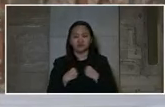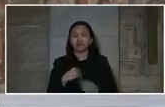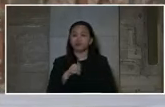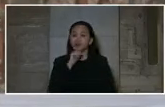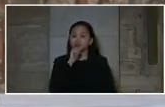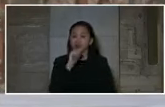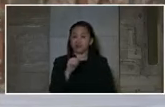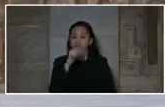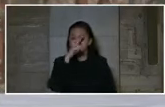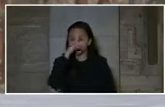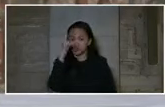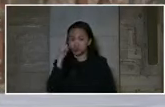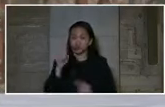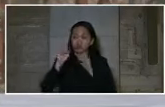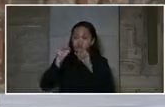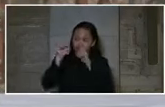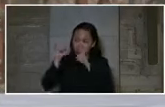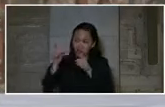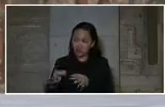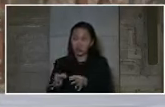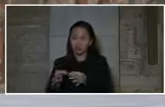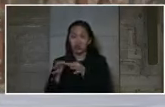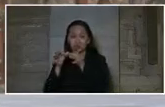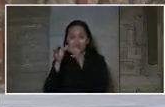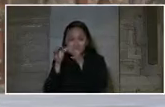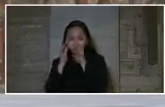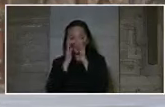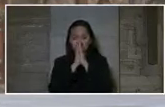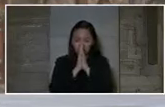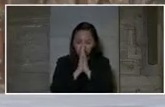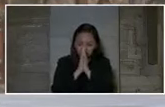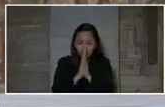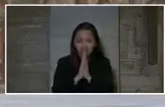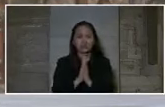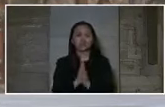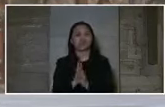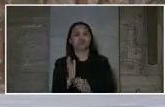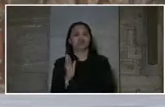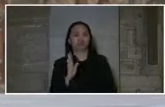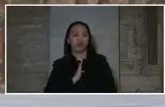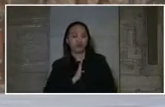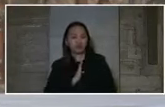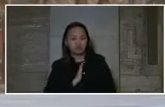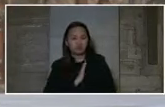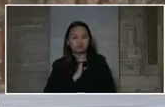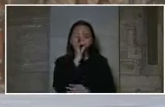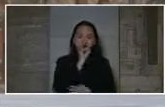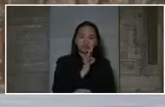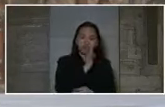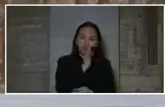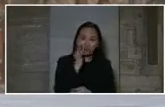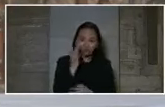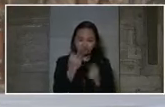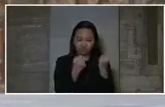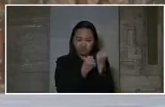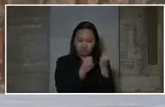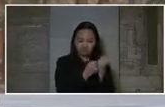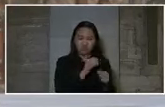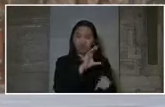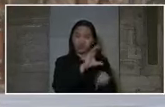Hindi porke kayo'y nagsisimba, nagdarasal, nagpapakabait, nagkukomunyon, nagbibigay sa simbahan,